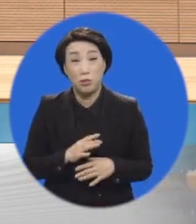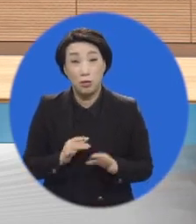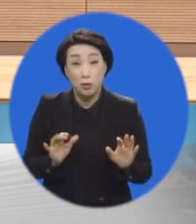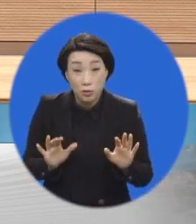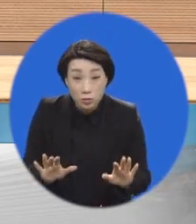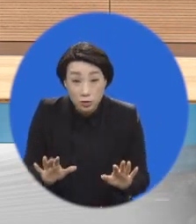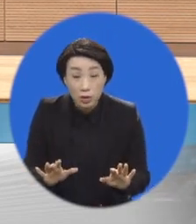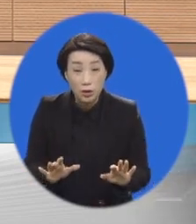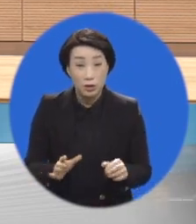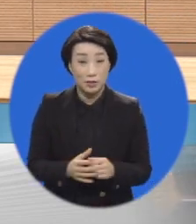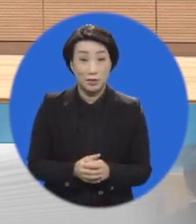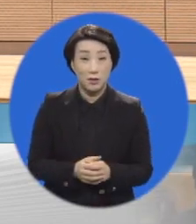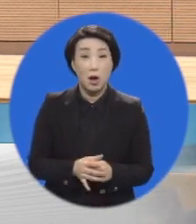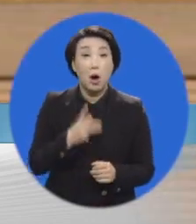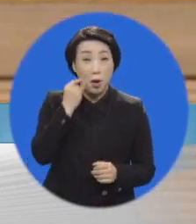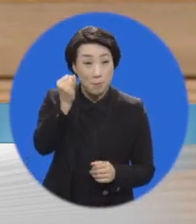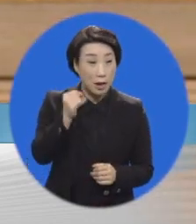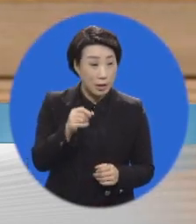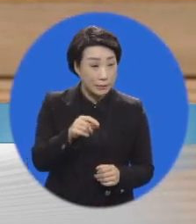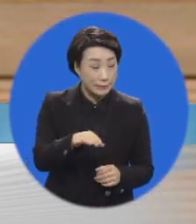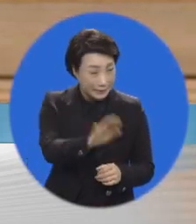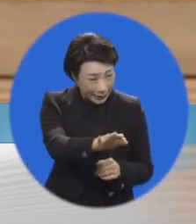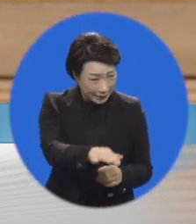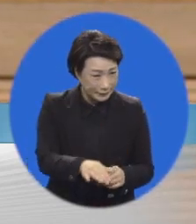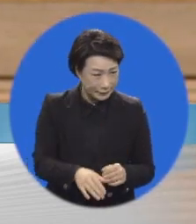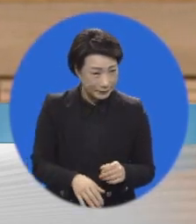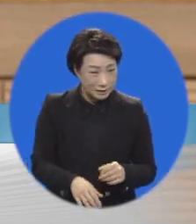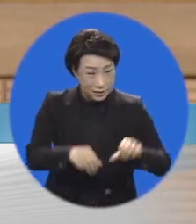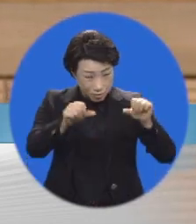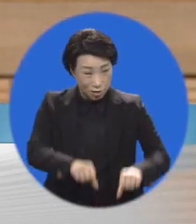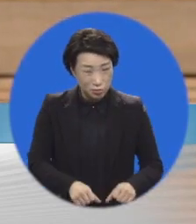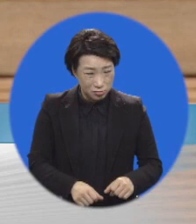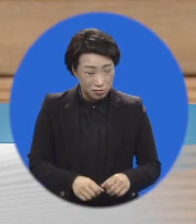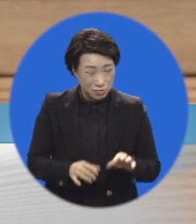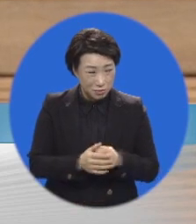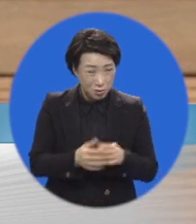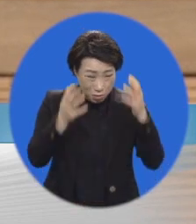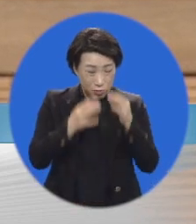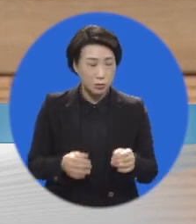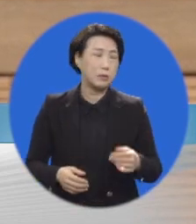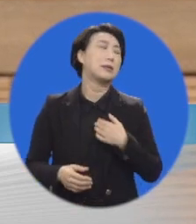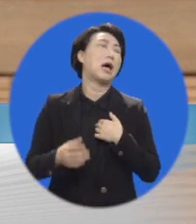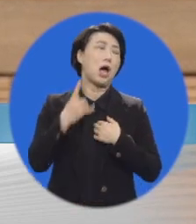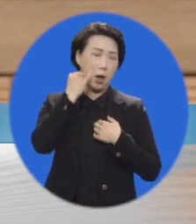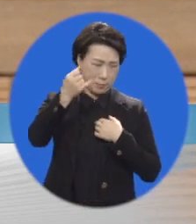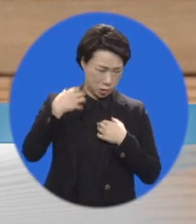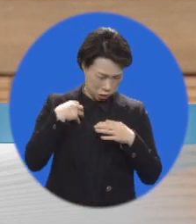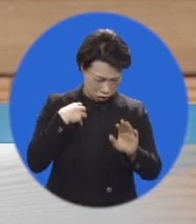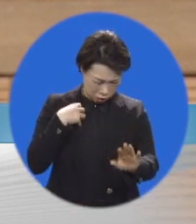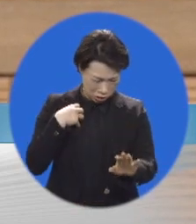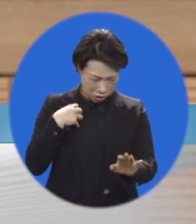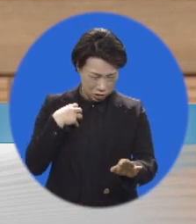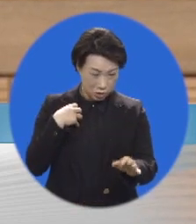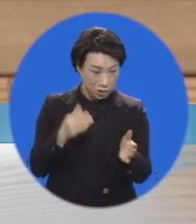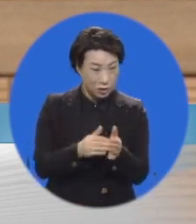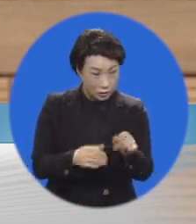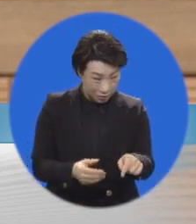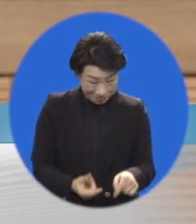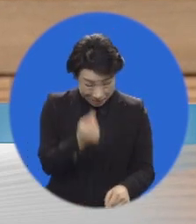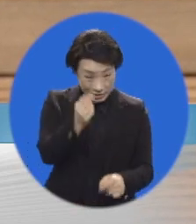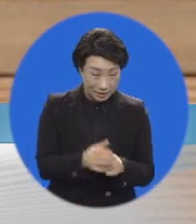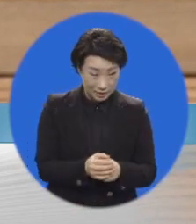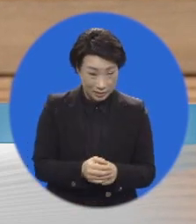그런데 엄마가 맞아죽고 저주받고 고통당하는 것은 내가 올 것이니 너는